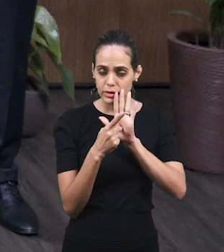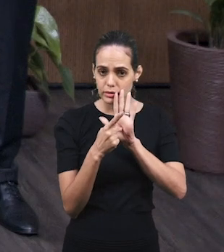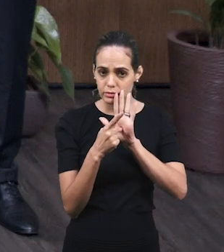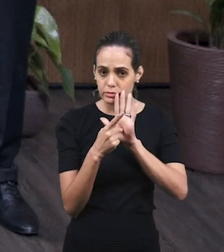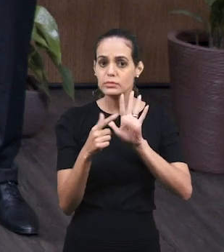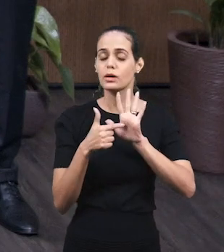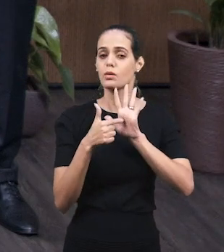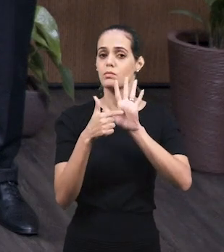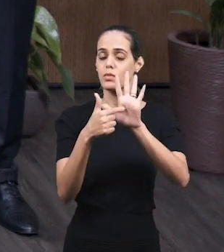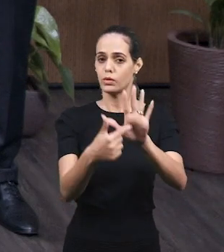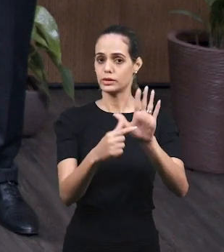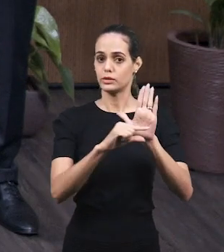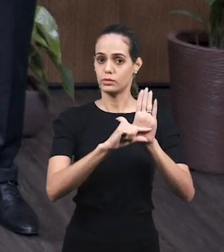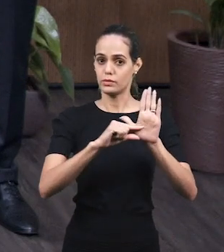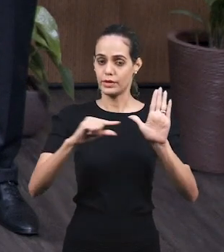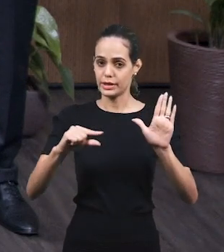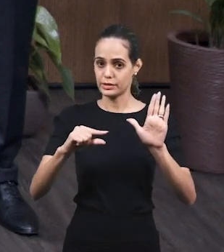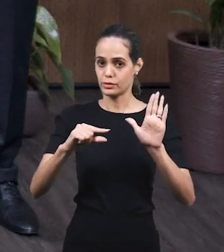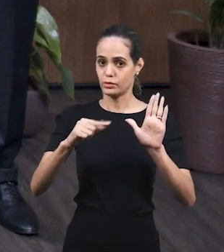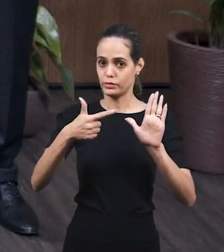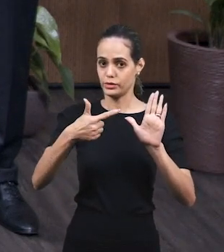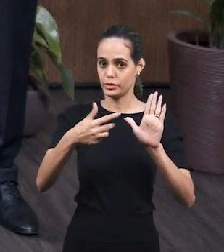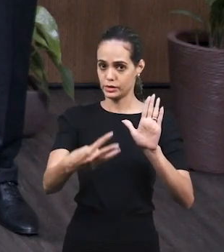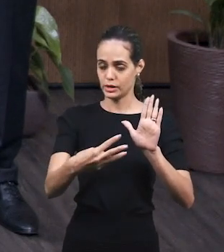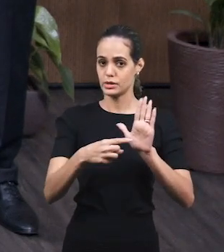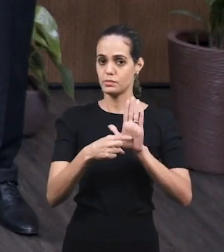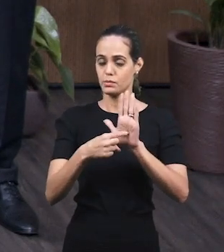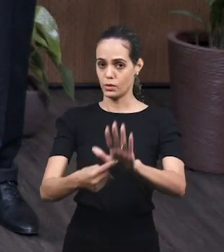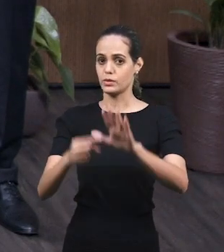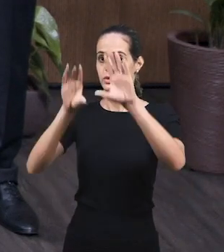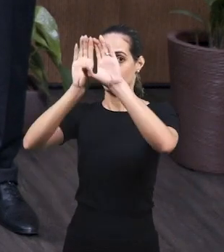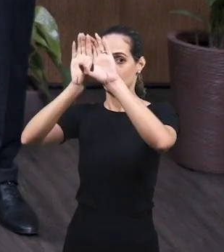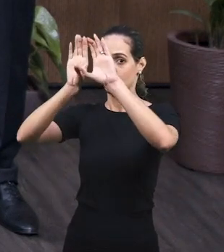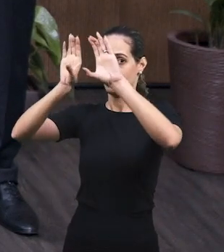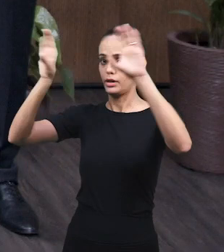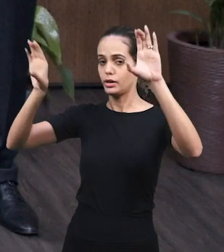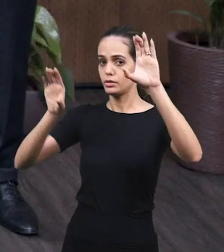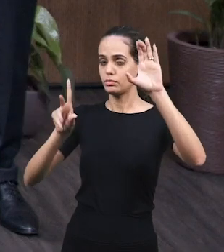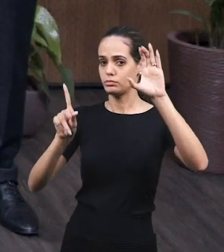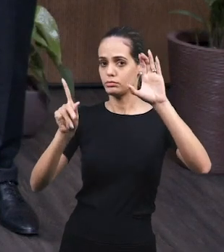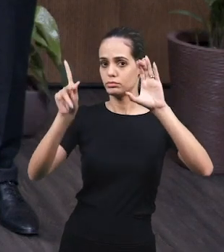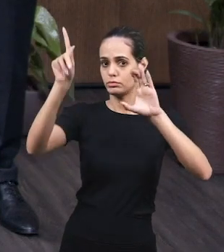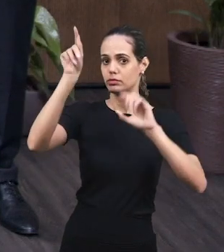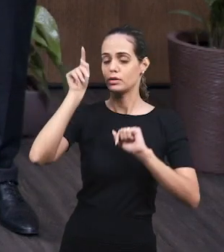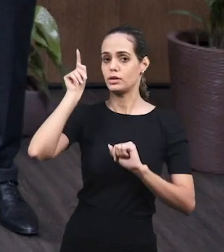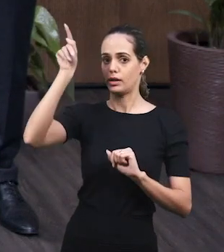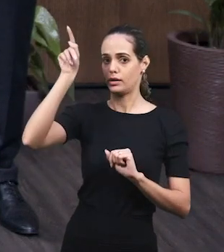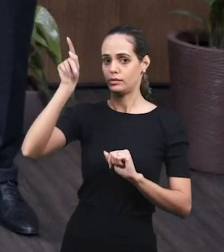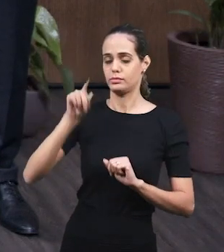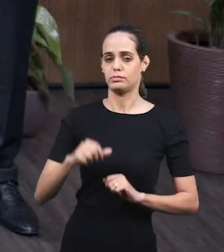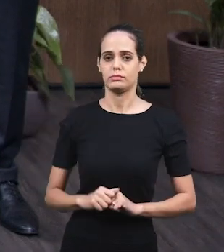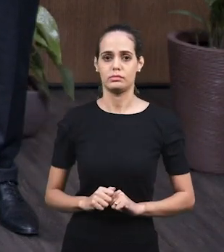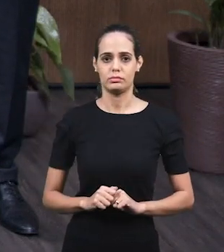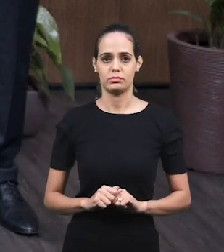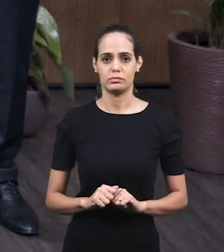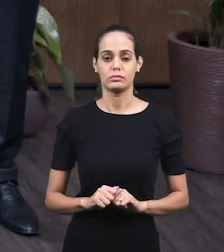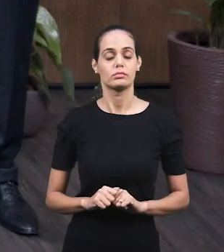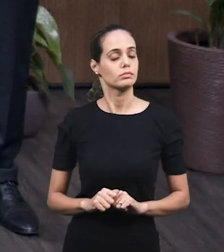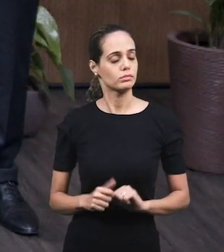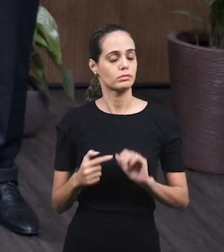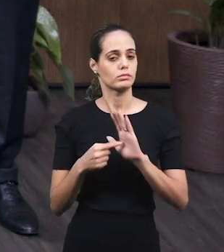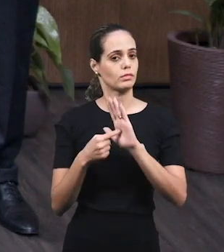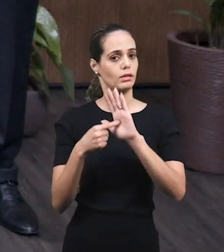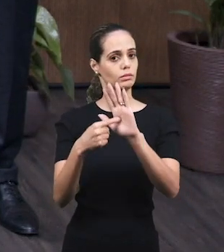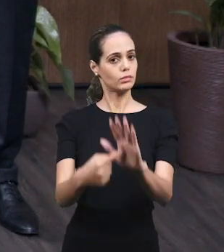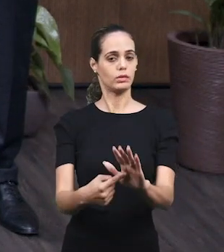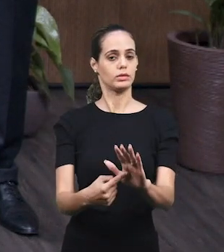ajustée. La parabole, elle est ouverte dans le verset 23 en parlant du royaume des